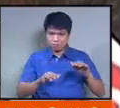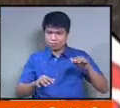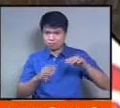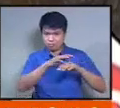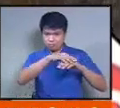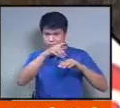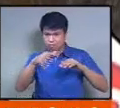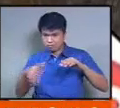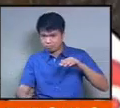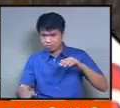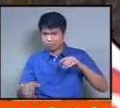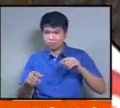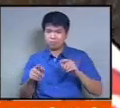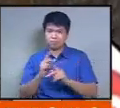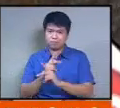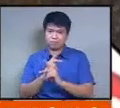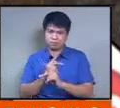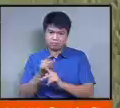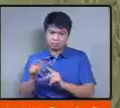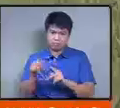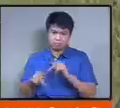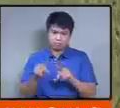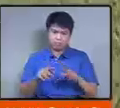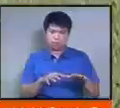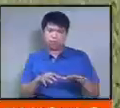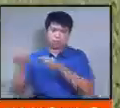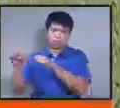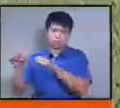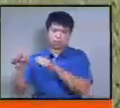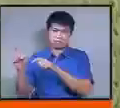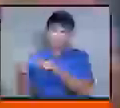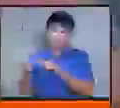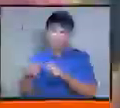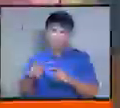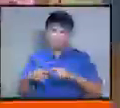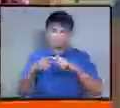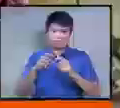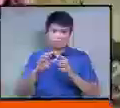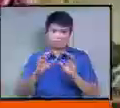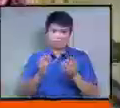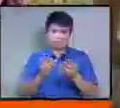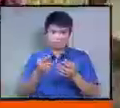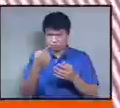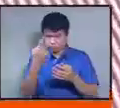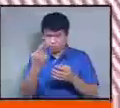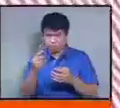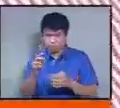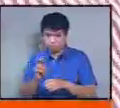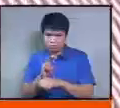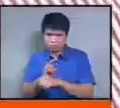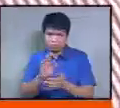our people, kailangan silang i-force evacuation. Suspendido pa rin ang mga klase dahil nagsisilbing evacuation centers ang